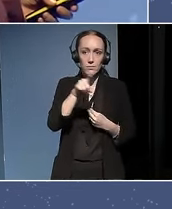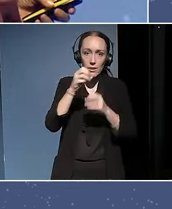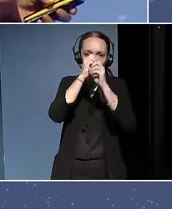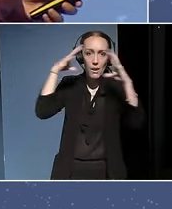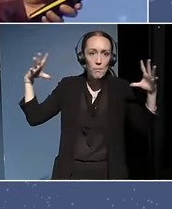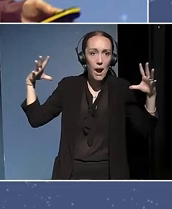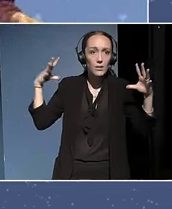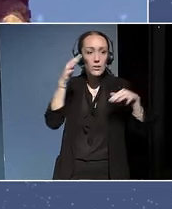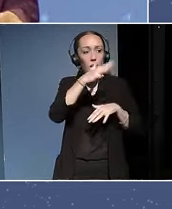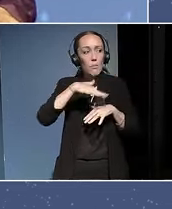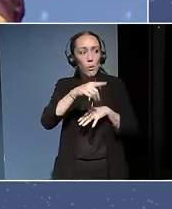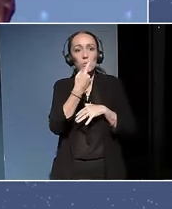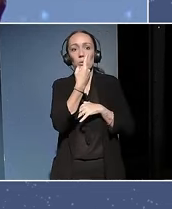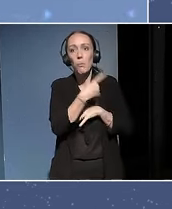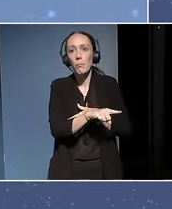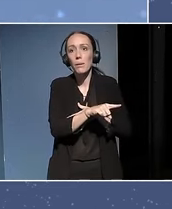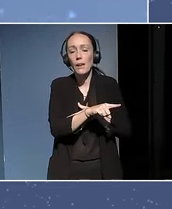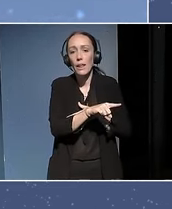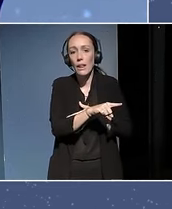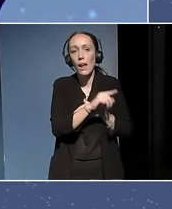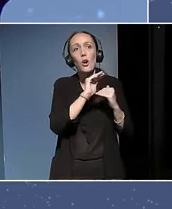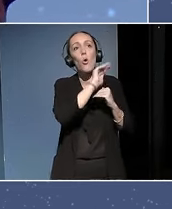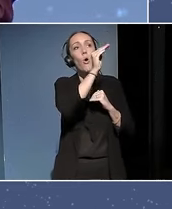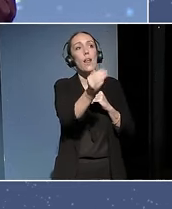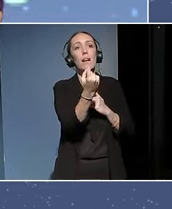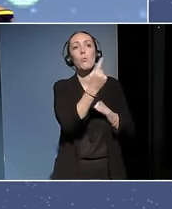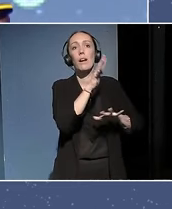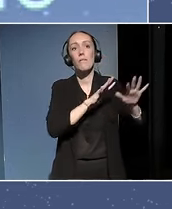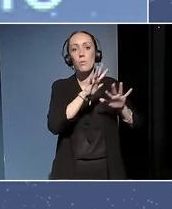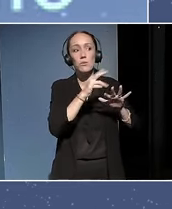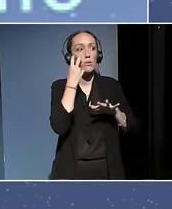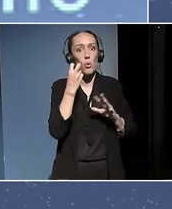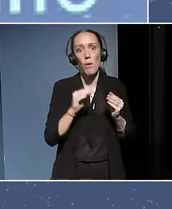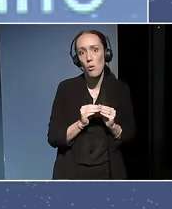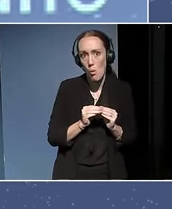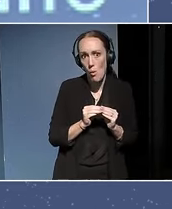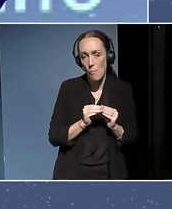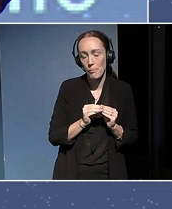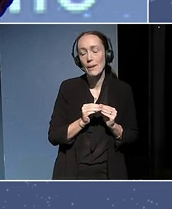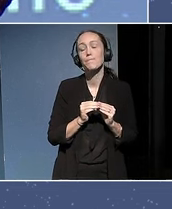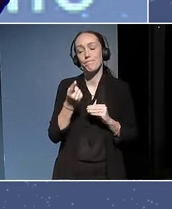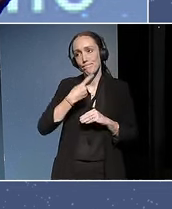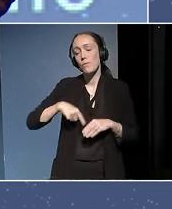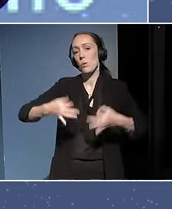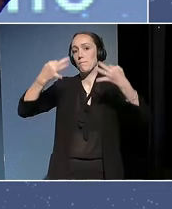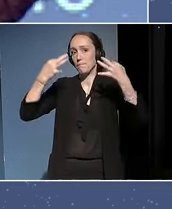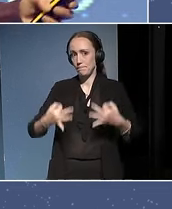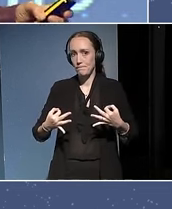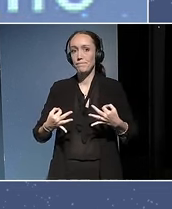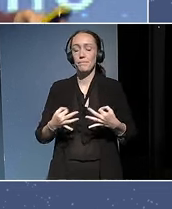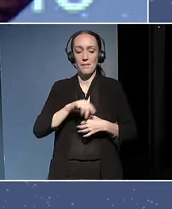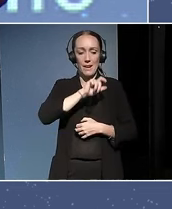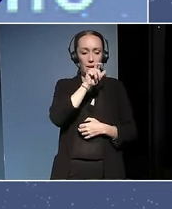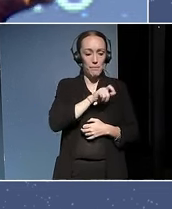così senza ulteriori indicazioni decidiamo di unire le forze quindi